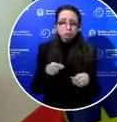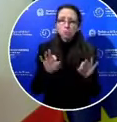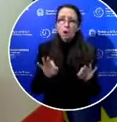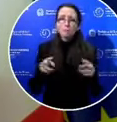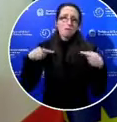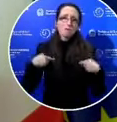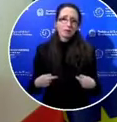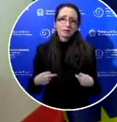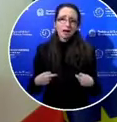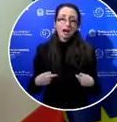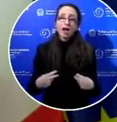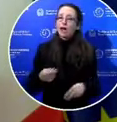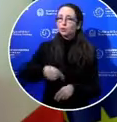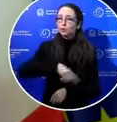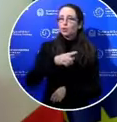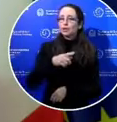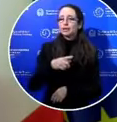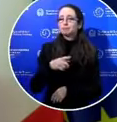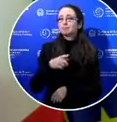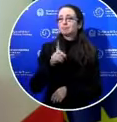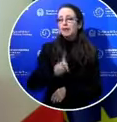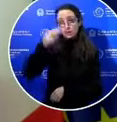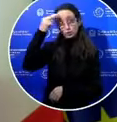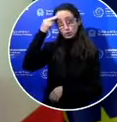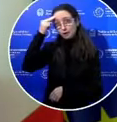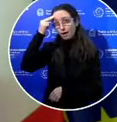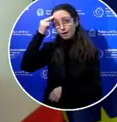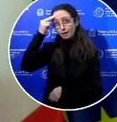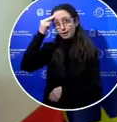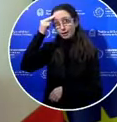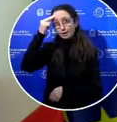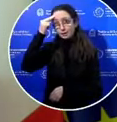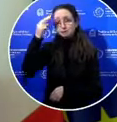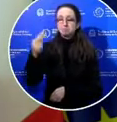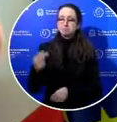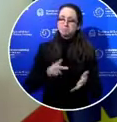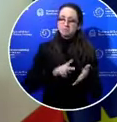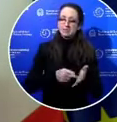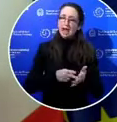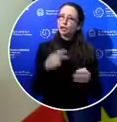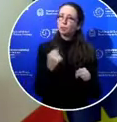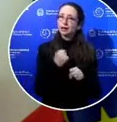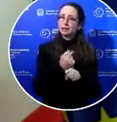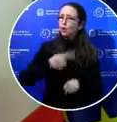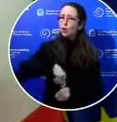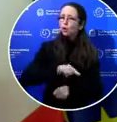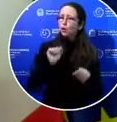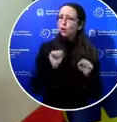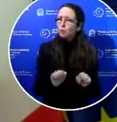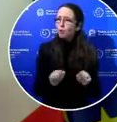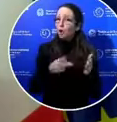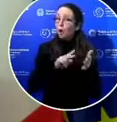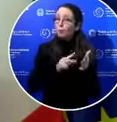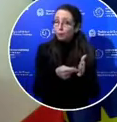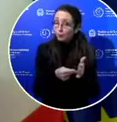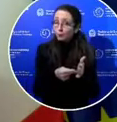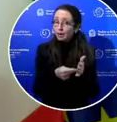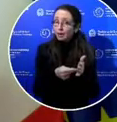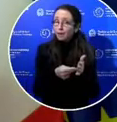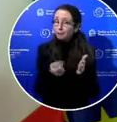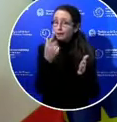quello dico che non dobbiamo dare scontato che dal punto di vista semplicemente tecnico-operativo si possano risolvere i problemi